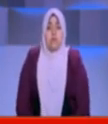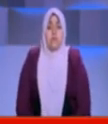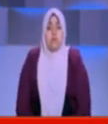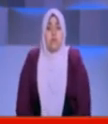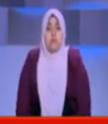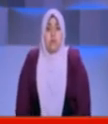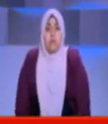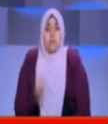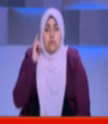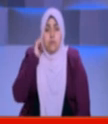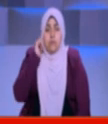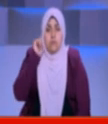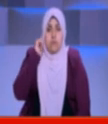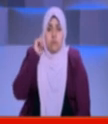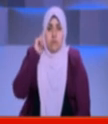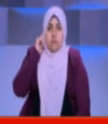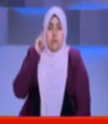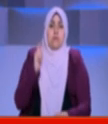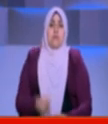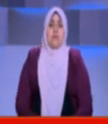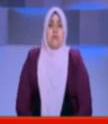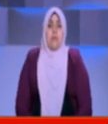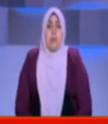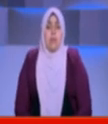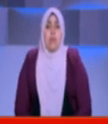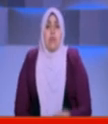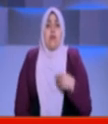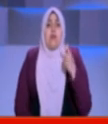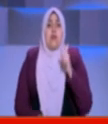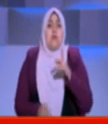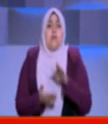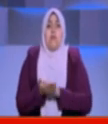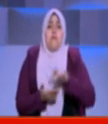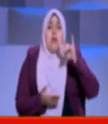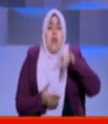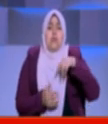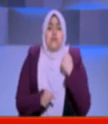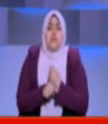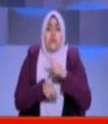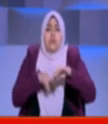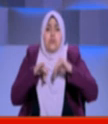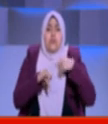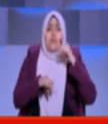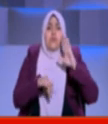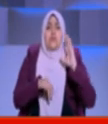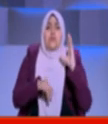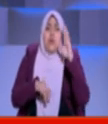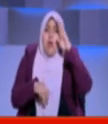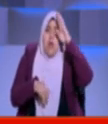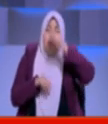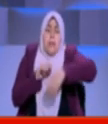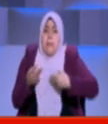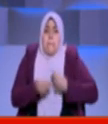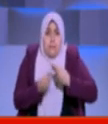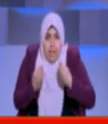نعم سيد العزيز، لا يوجد هنالك لا ديمقراطية ولا حتى الدستور، حتى الدستور العراقي لم نتعامل به، نحن